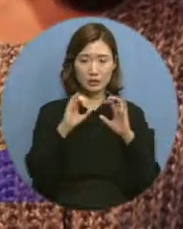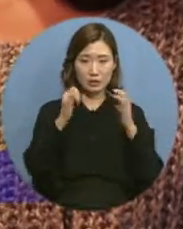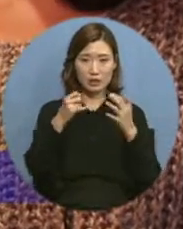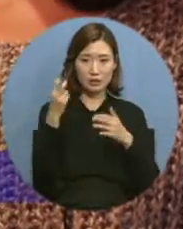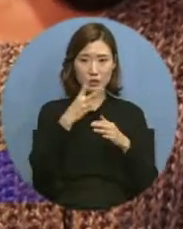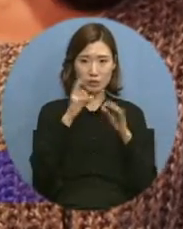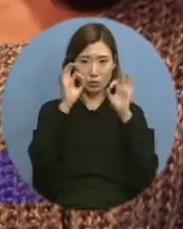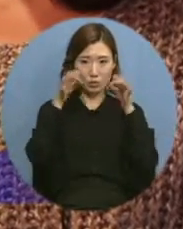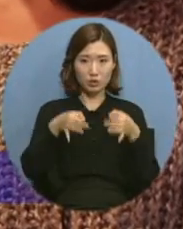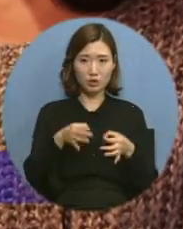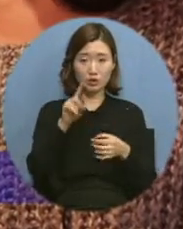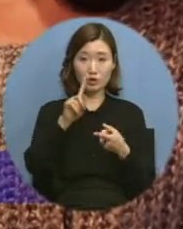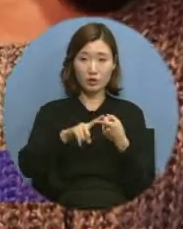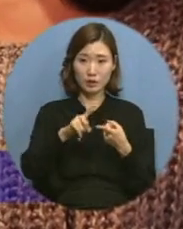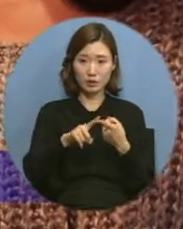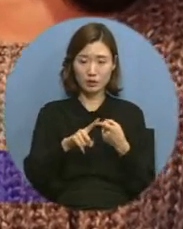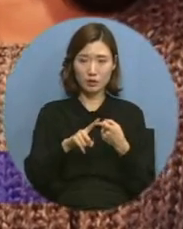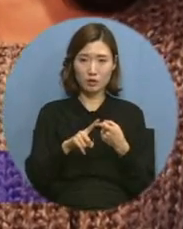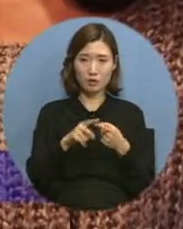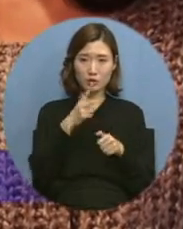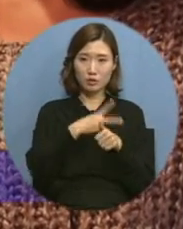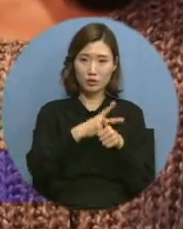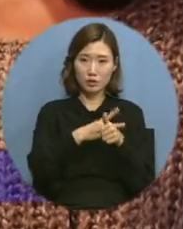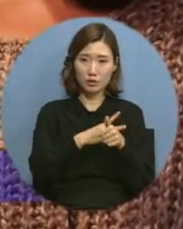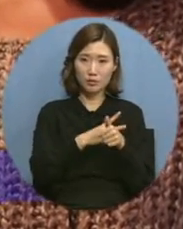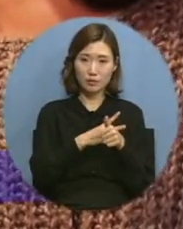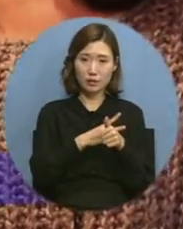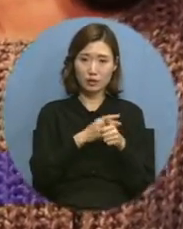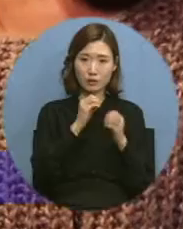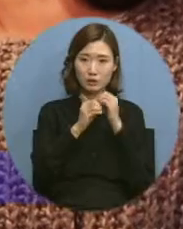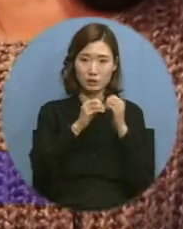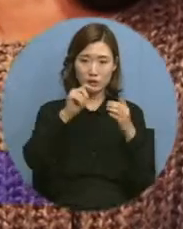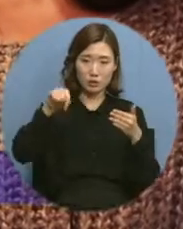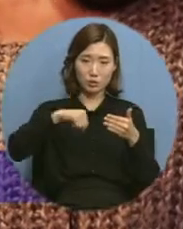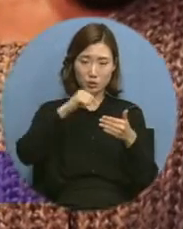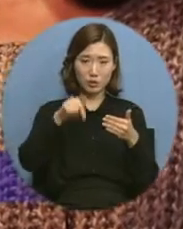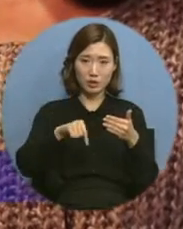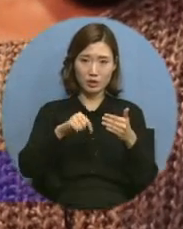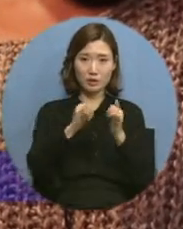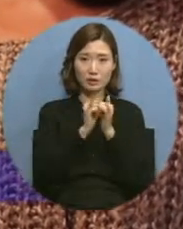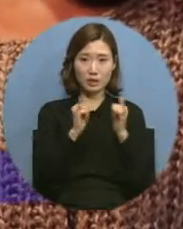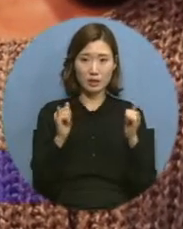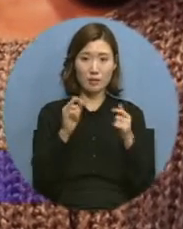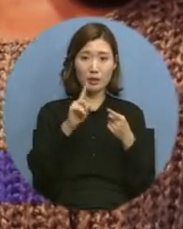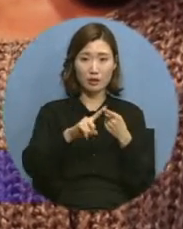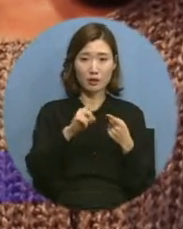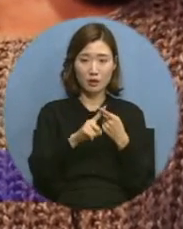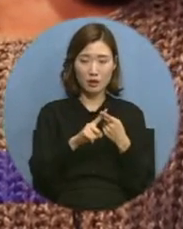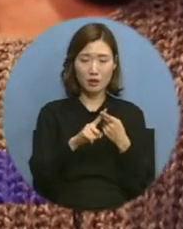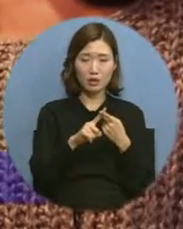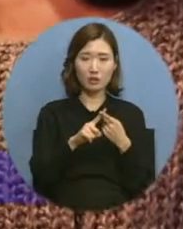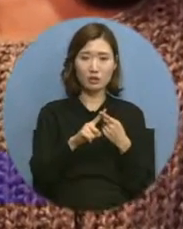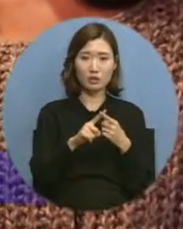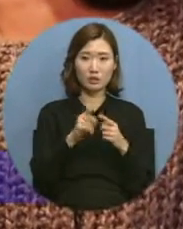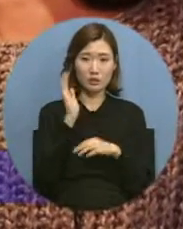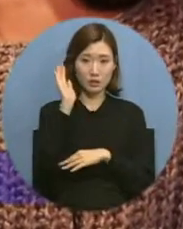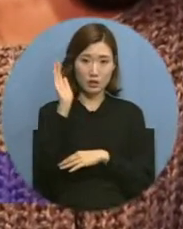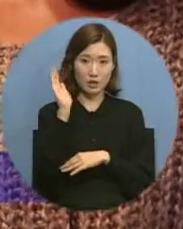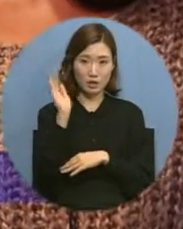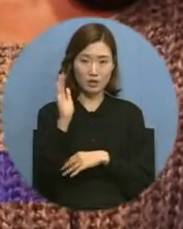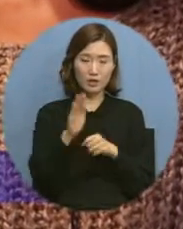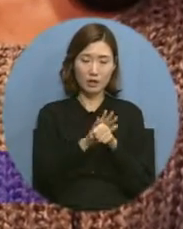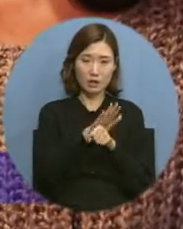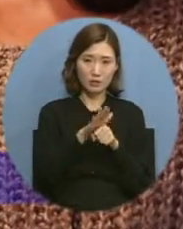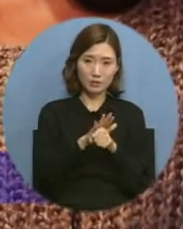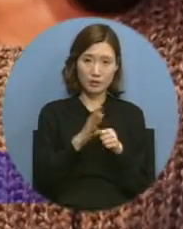거. 그래서 그걸 통해서 사실 선생님 시 속에 온갖 사람에 대한 이야기들, 사람에 대한 그